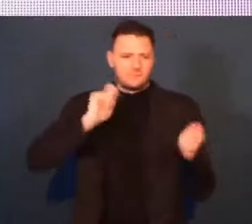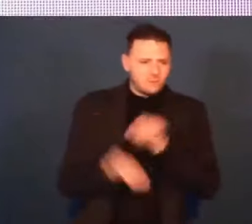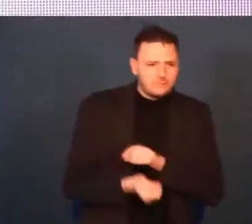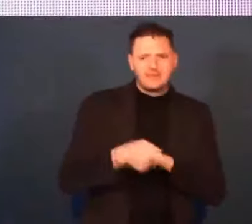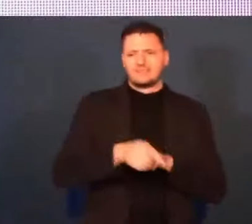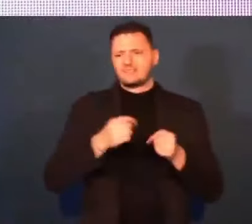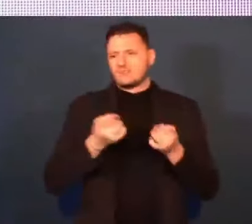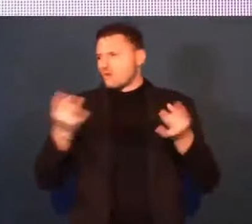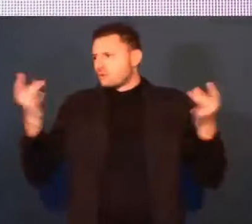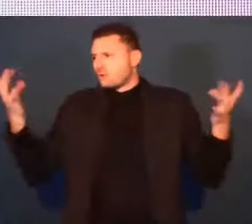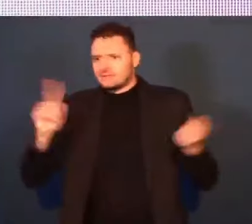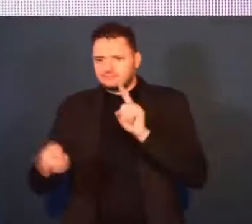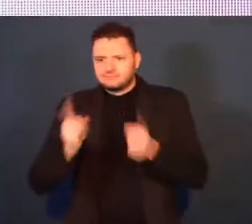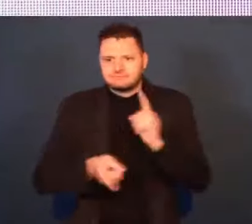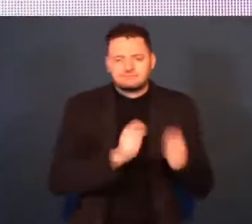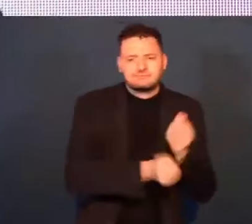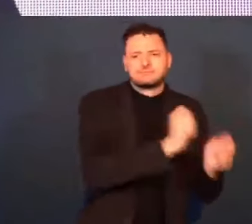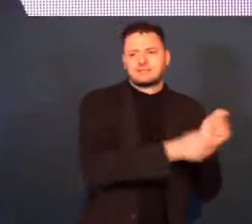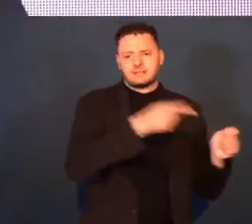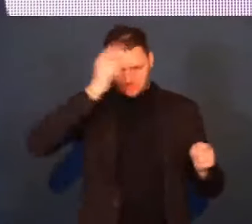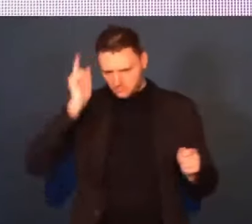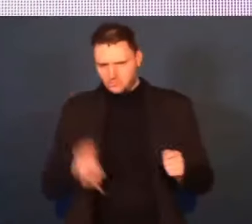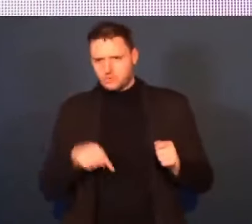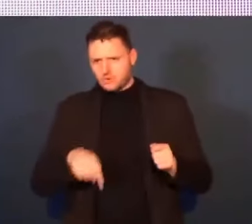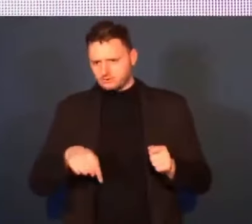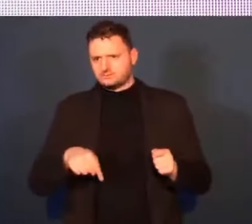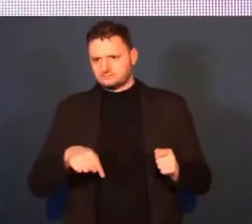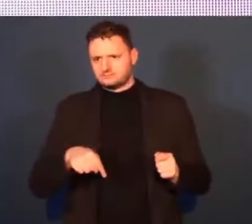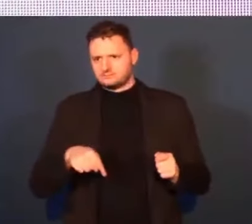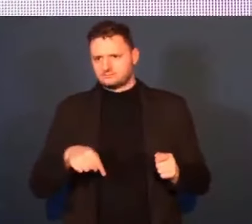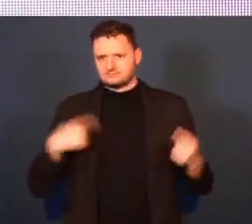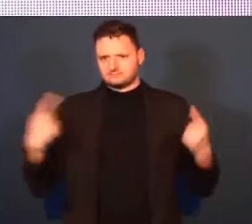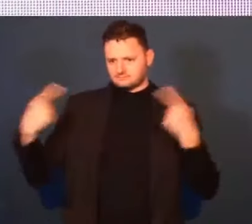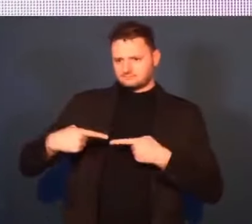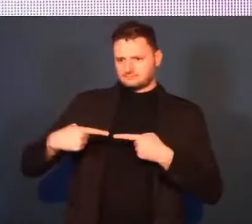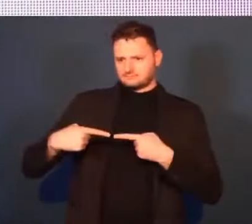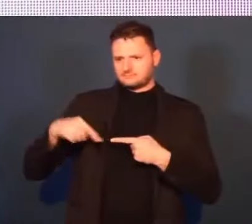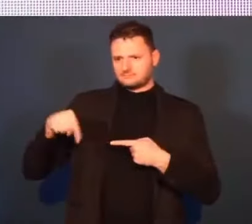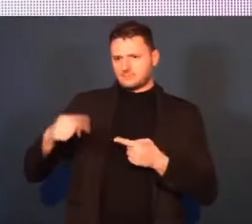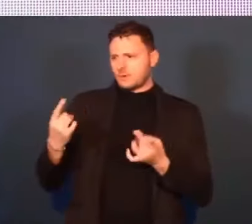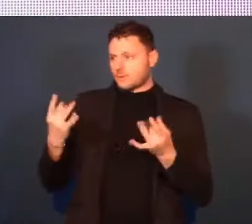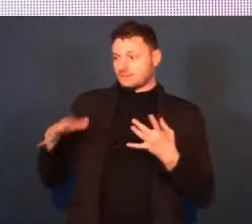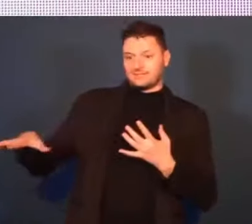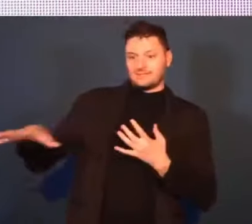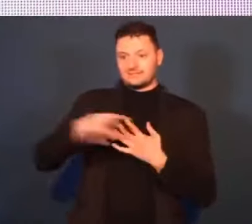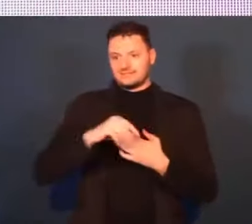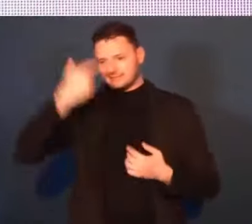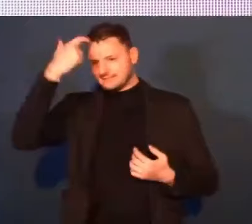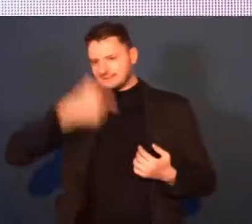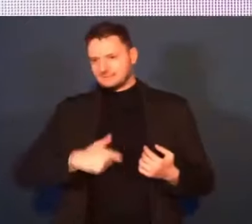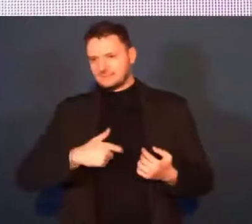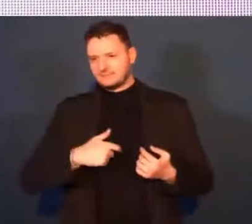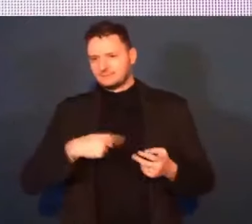огромен потенциал. Срещу нас е модела на едноличните решения. Модела, където двама души или един човек